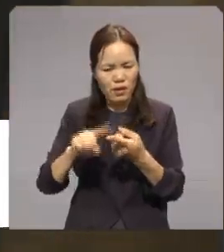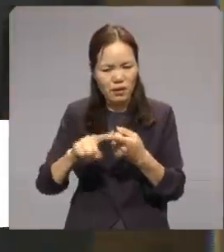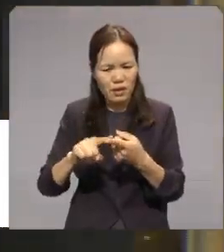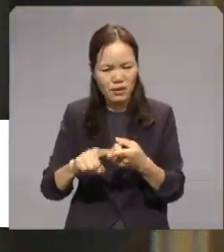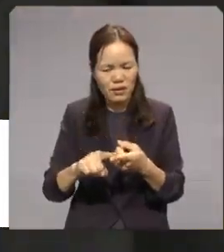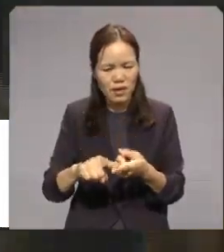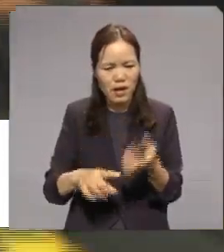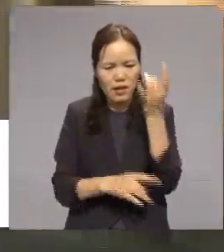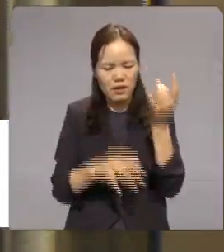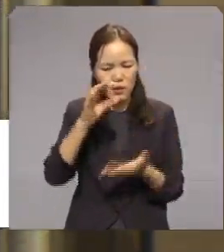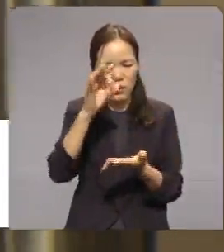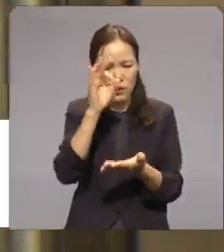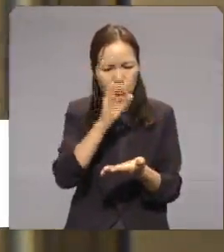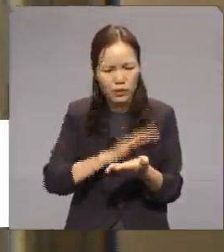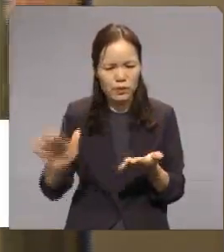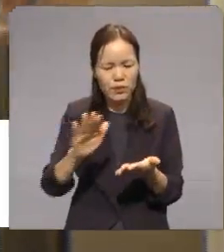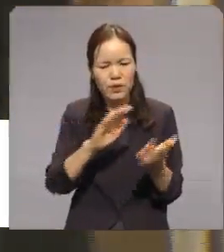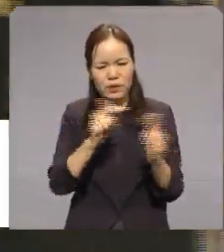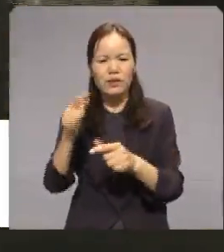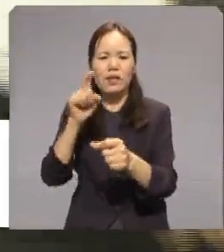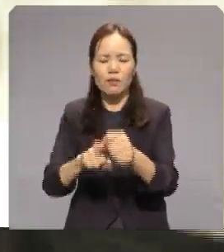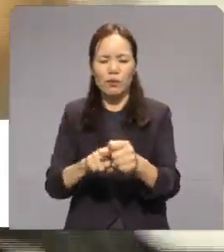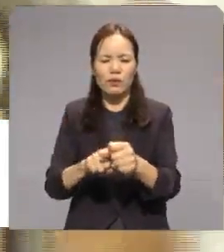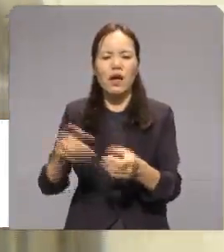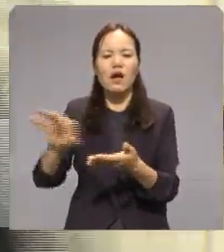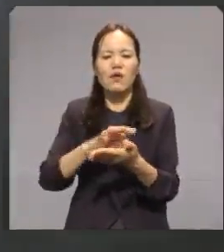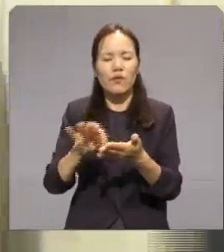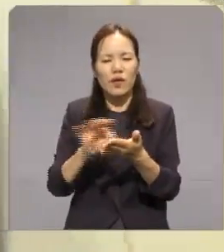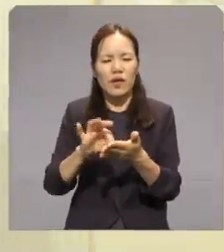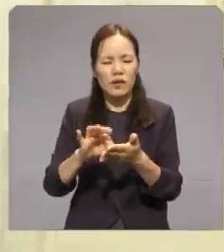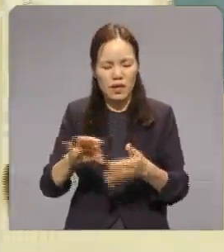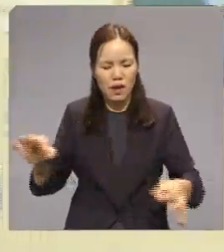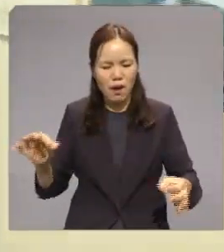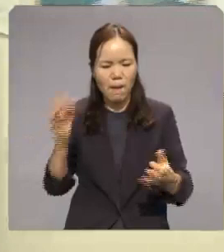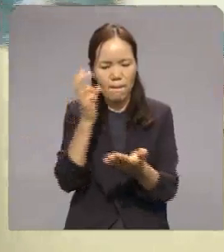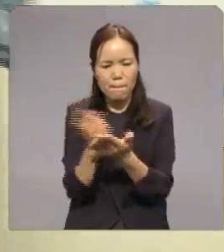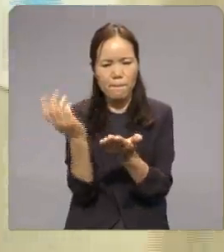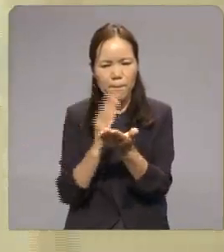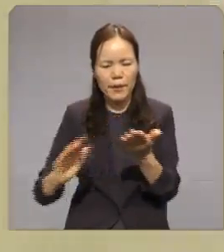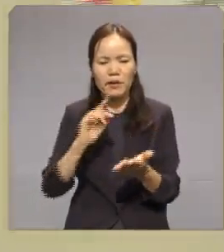자본 잠식 등 문제 회피가 주된 목적이라며 회계 처리 기준 위반으로 판단했습니다